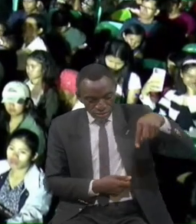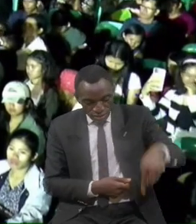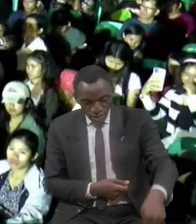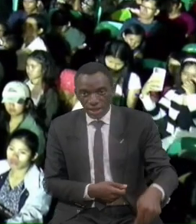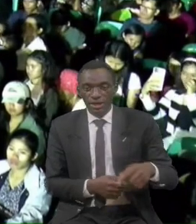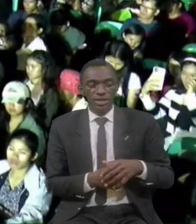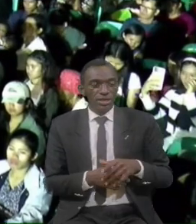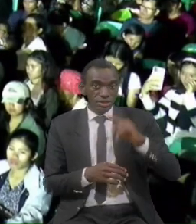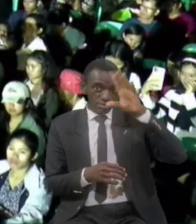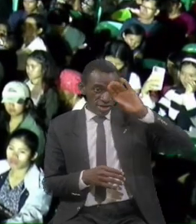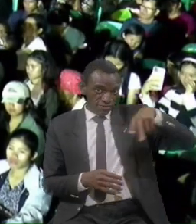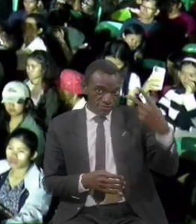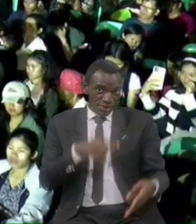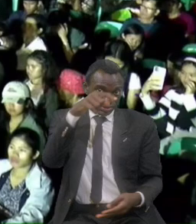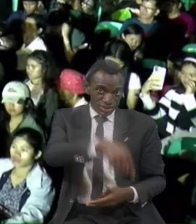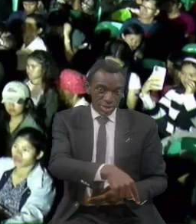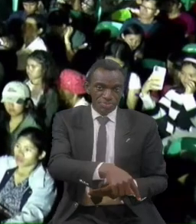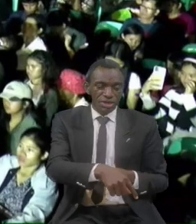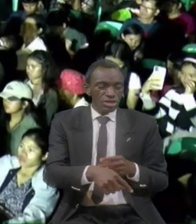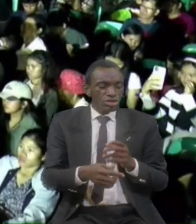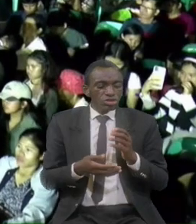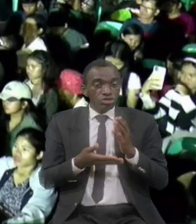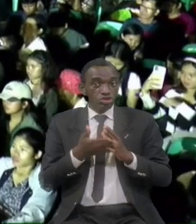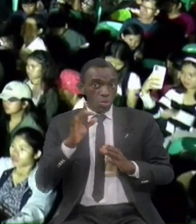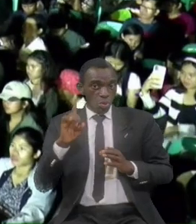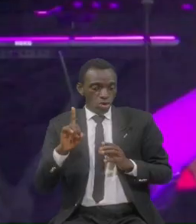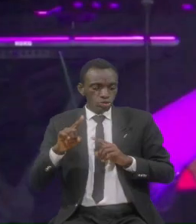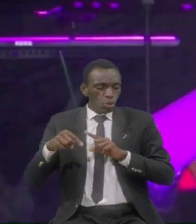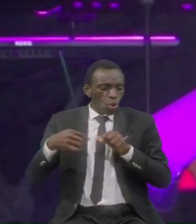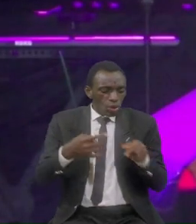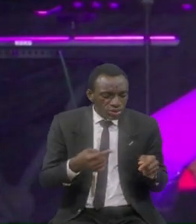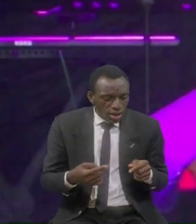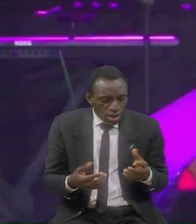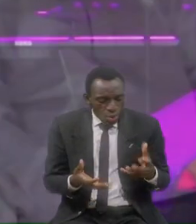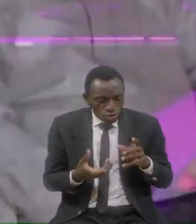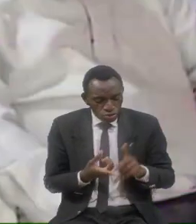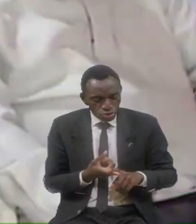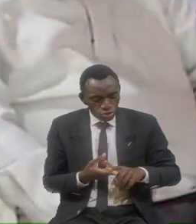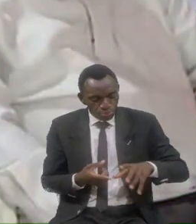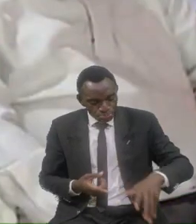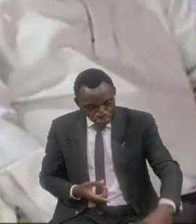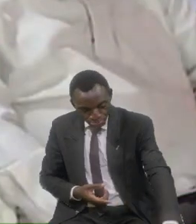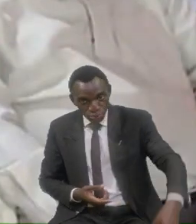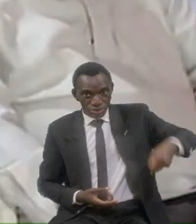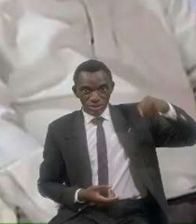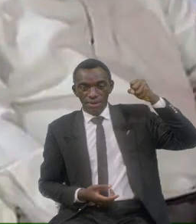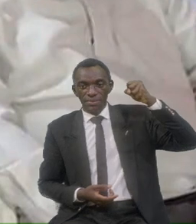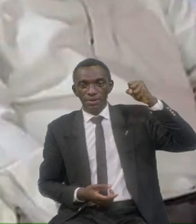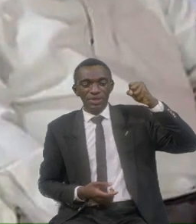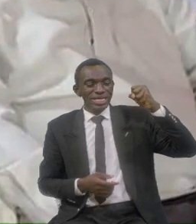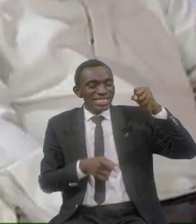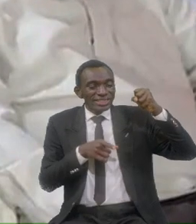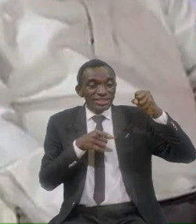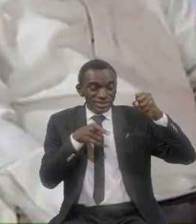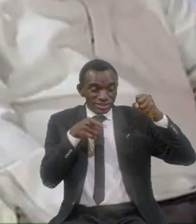ang usa ka tawo, pulls him out. Nahulog sa tabay guyang kuha og gikan dito. Saved from dying. Ginaluwas sa gikan